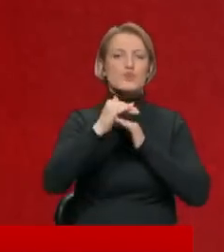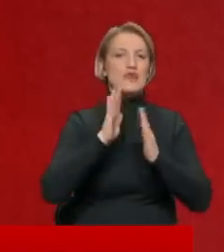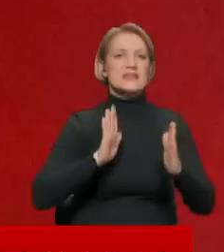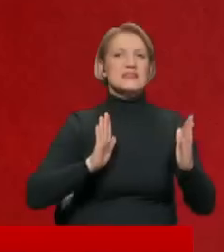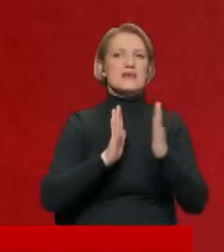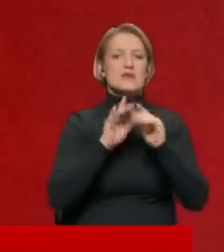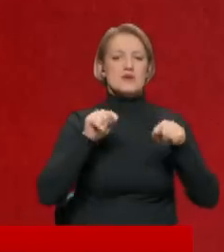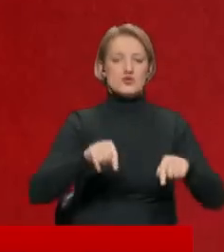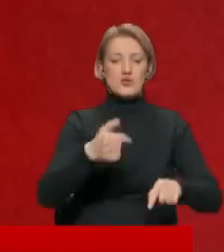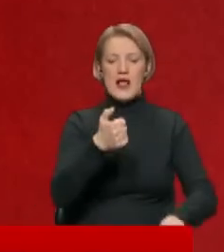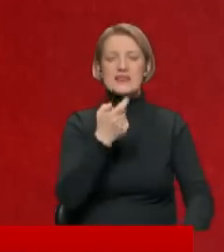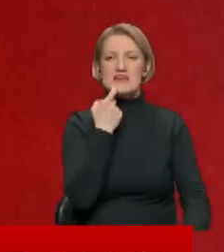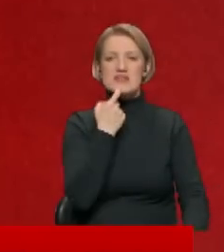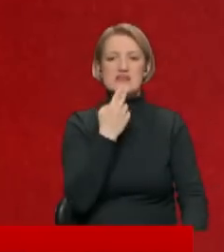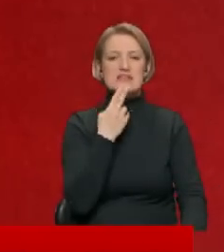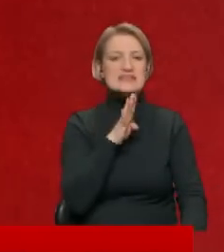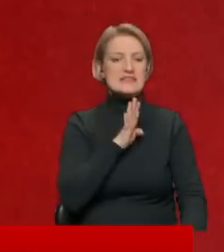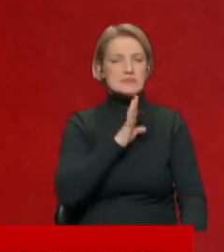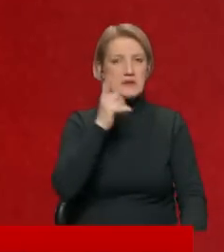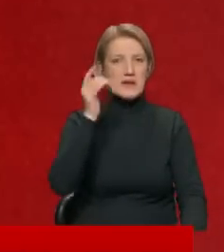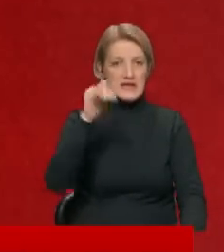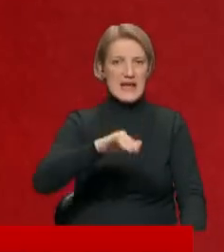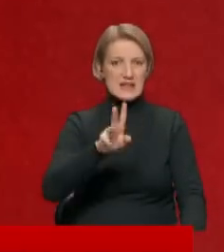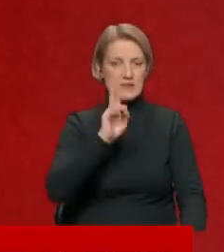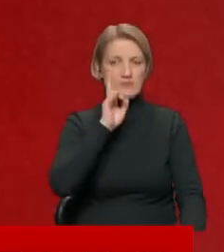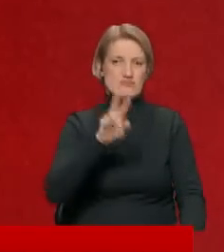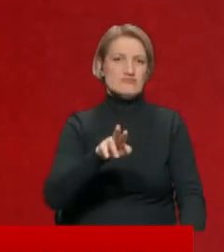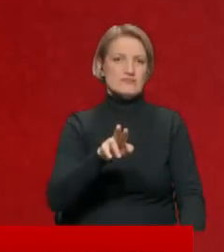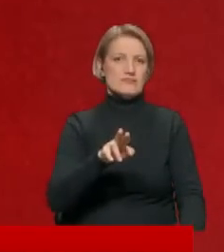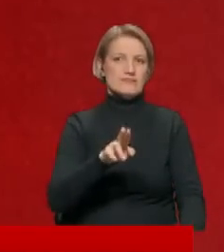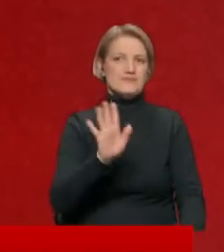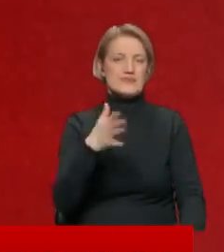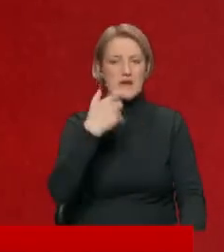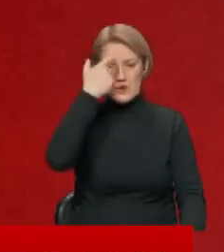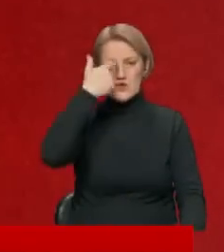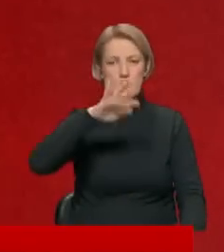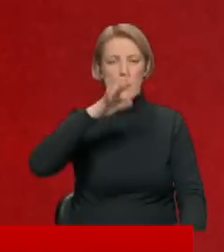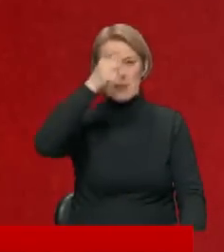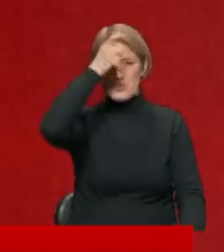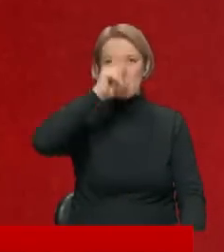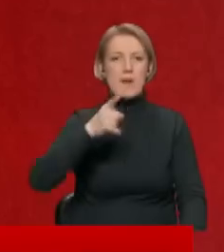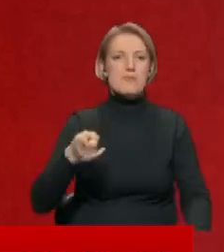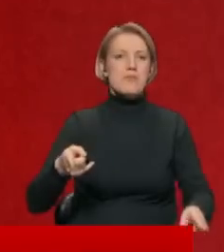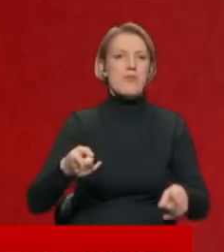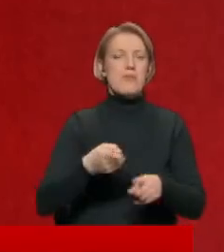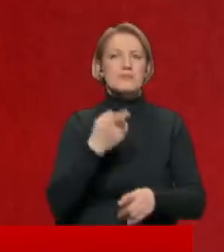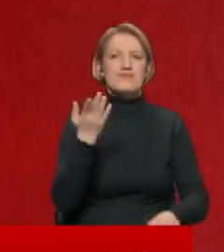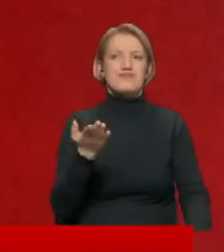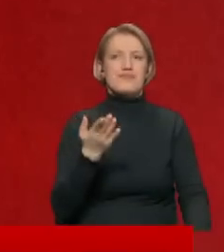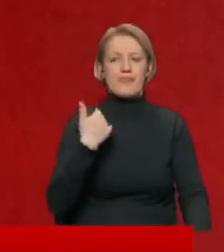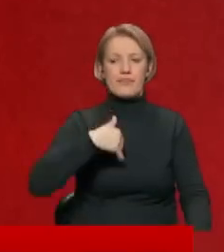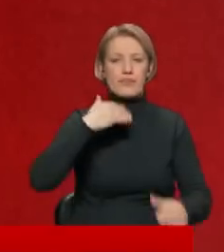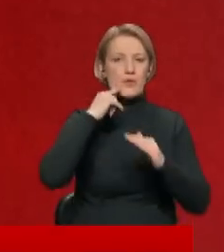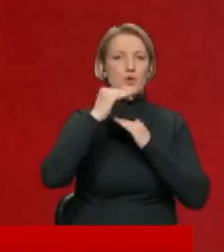tepkinin şu 6 yaşında kızımızın başında gelen Hadise de gösterdi ya skandallar Aslında Türkiye'de birbirini izliyor yani